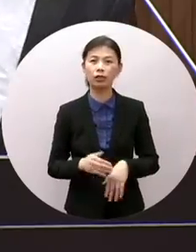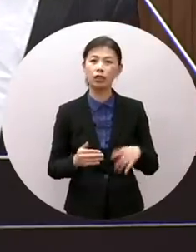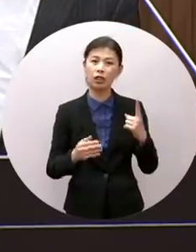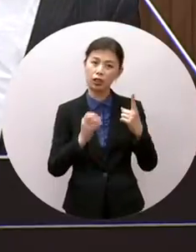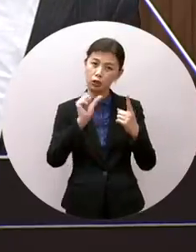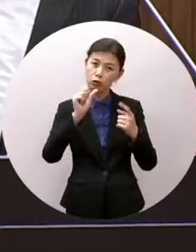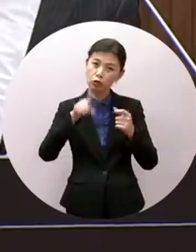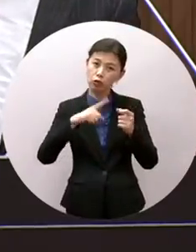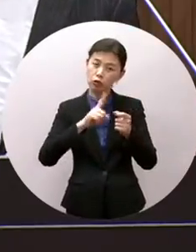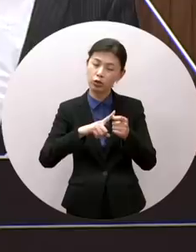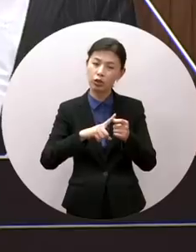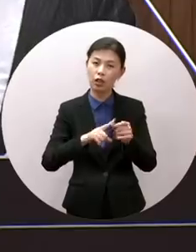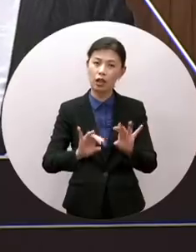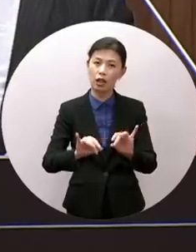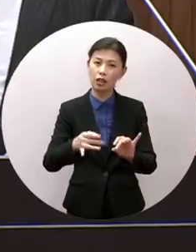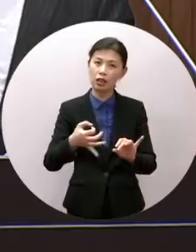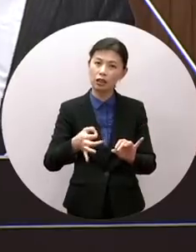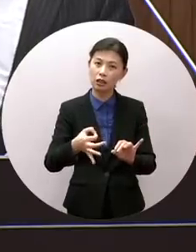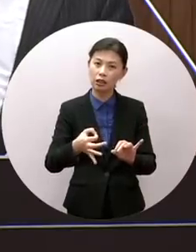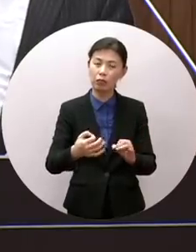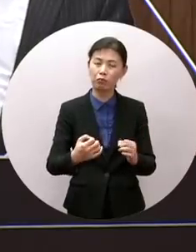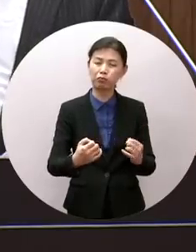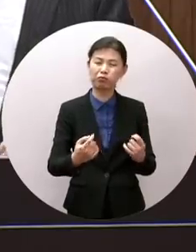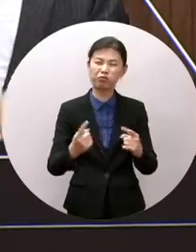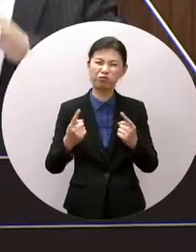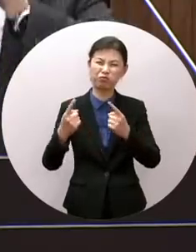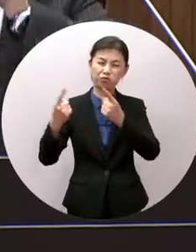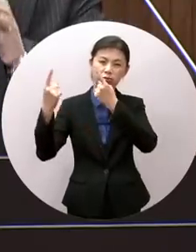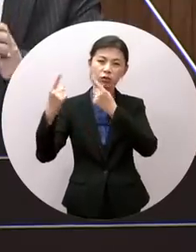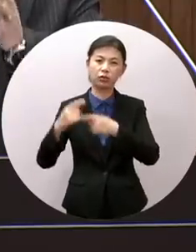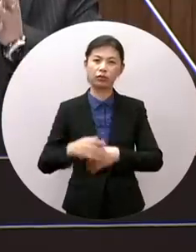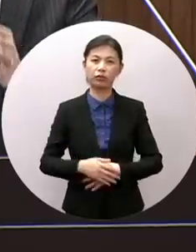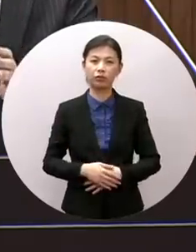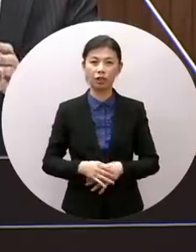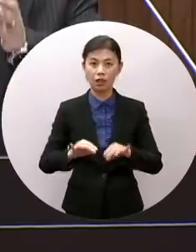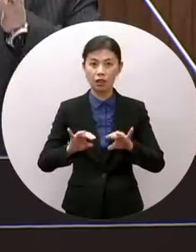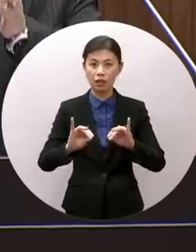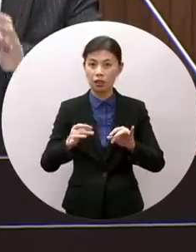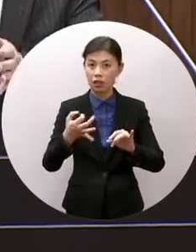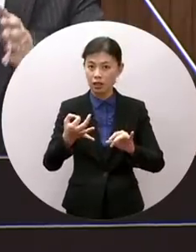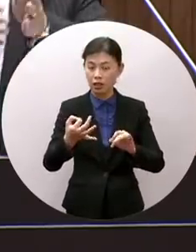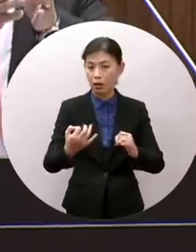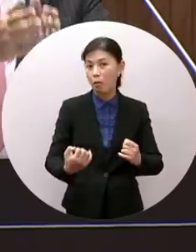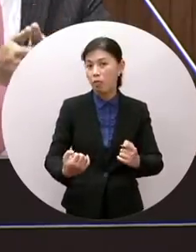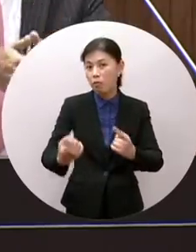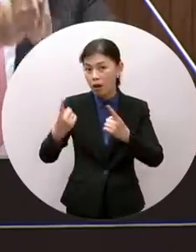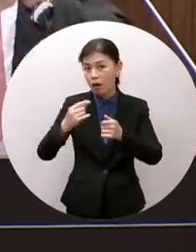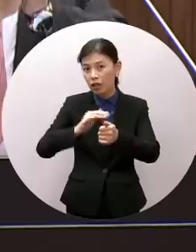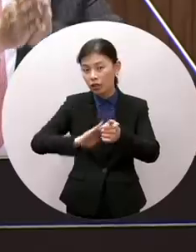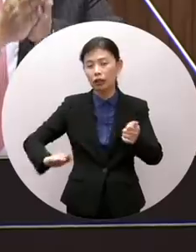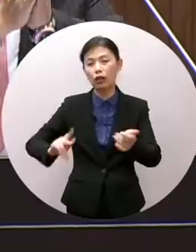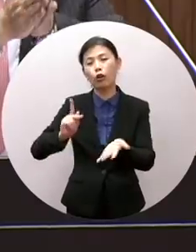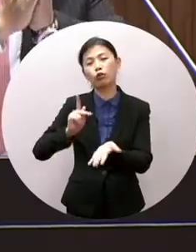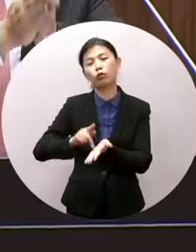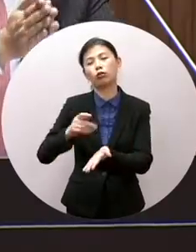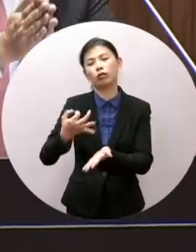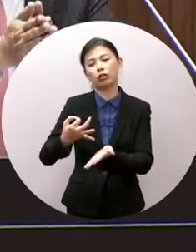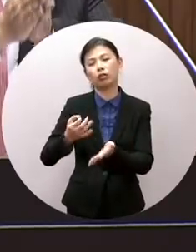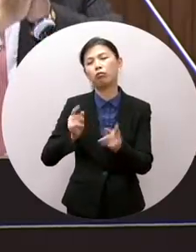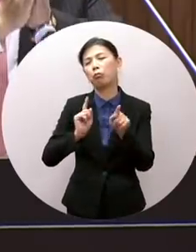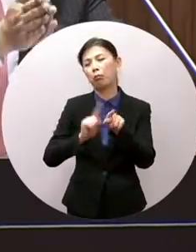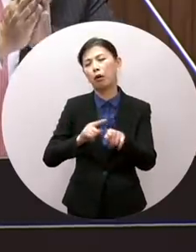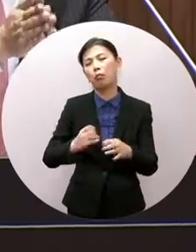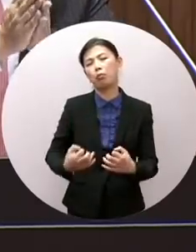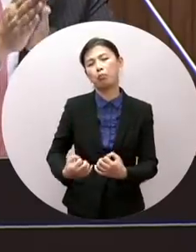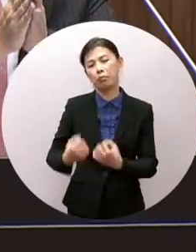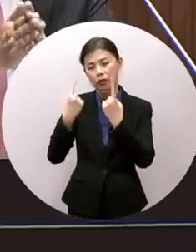定价，好的地价大幅度的往上升，那地价上升就会造成这些租金连带的要上